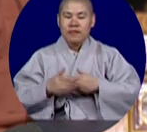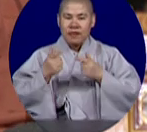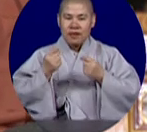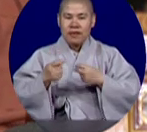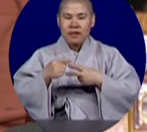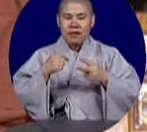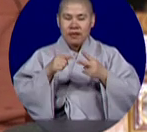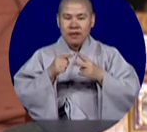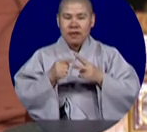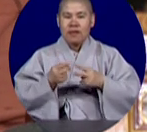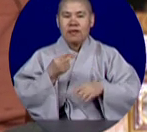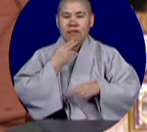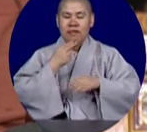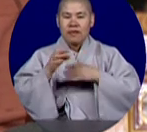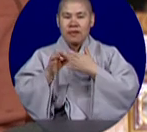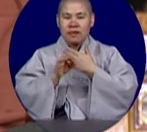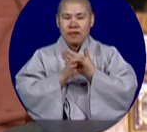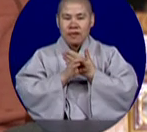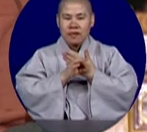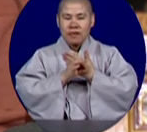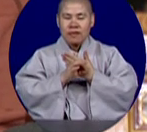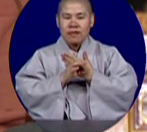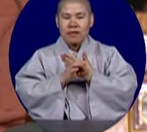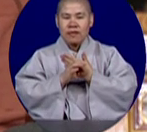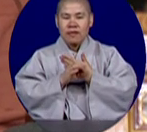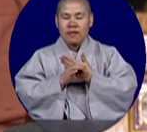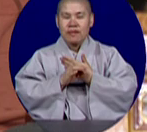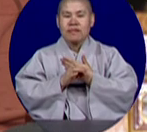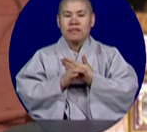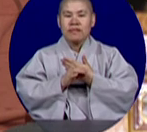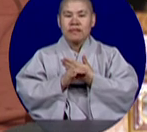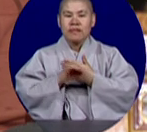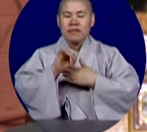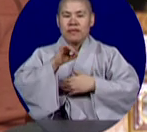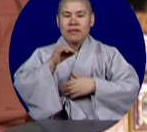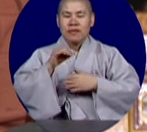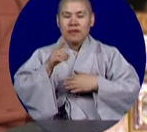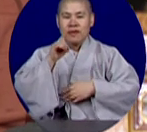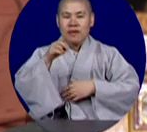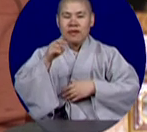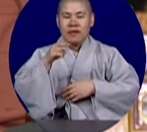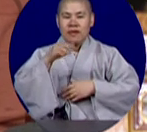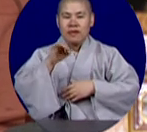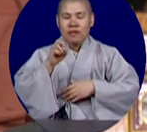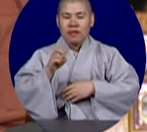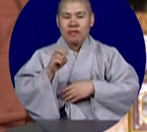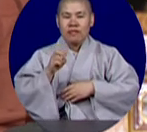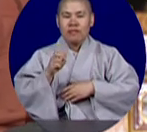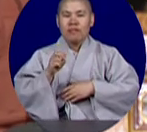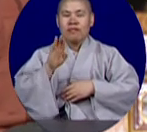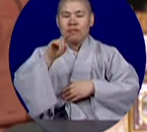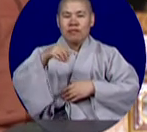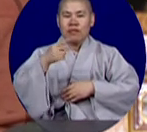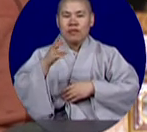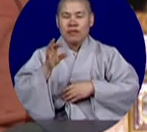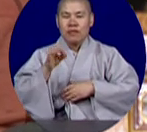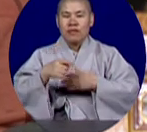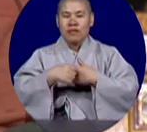이해가 오지 않으면 일심, 부동심으로 믿음이 안 생기거든요. 결정심이 안